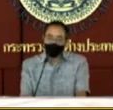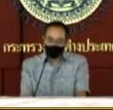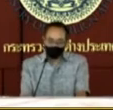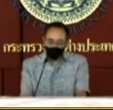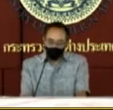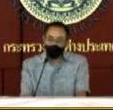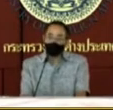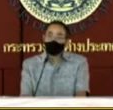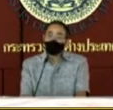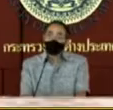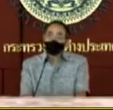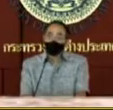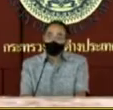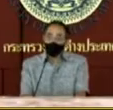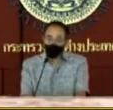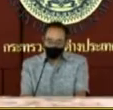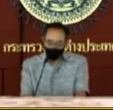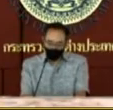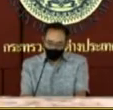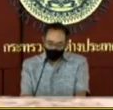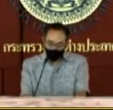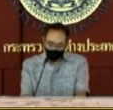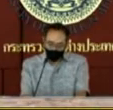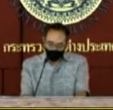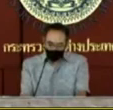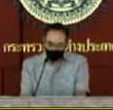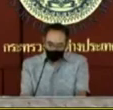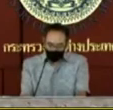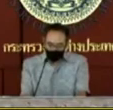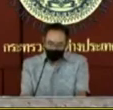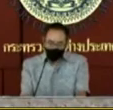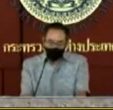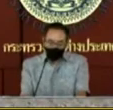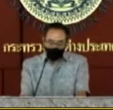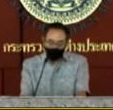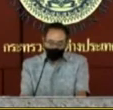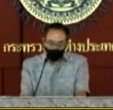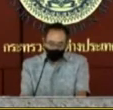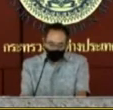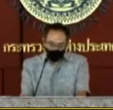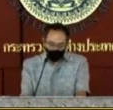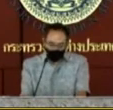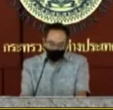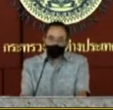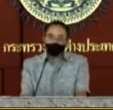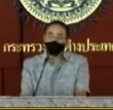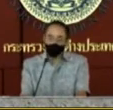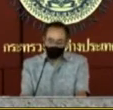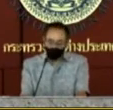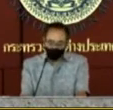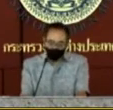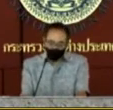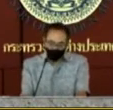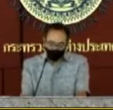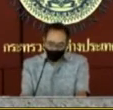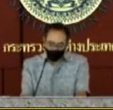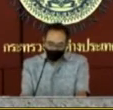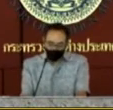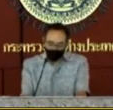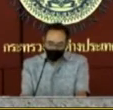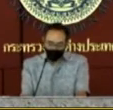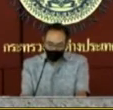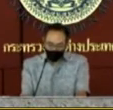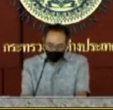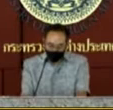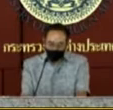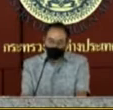ศทั้งสองฝ่ายย้ำให้มีการแลกเปลี่ยนการเยือนระดับสูงระหว่างกันโดยเฉพาะระดับผู้นำนะครับแล้วก็ฝ่ายสหรา